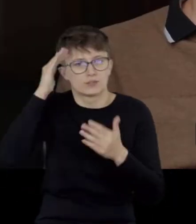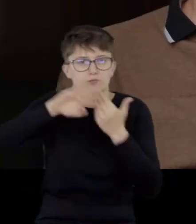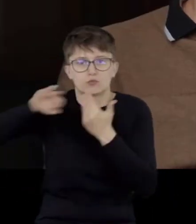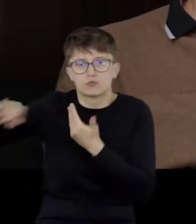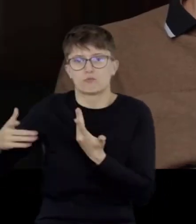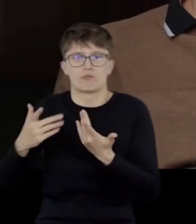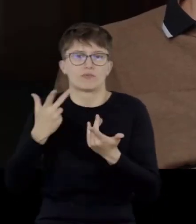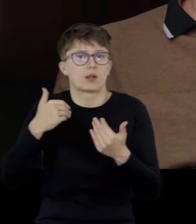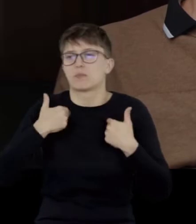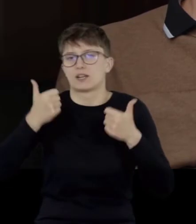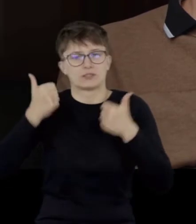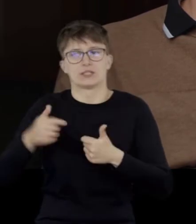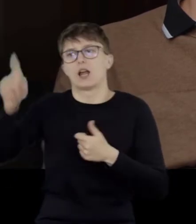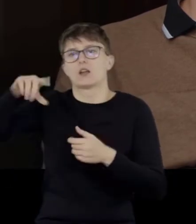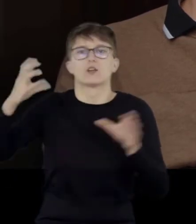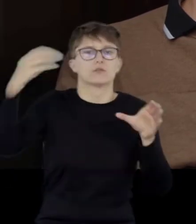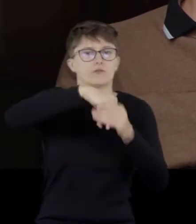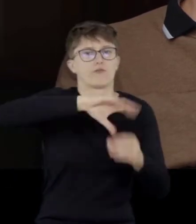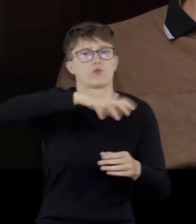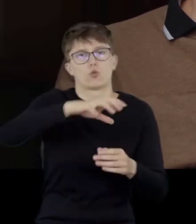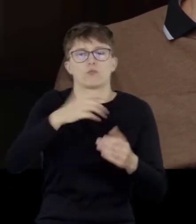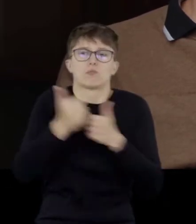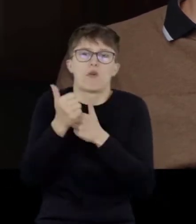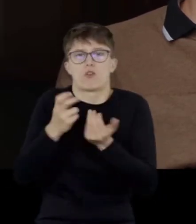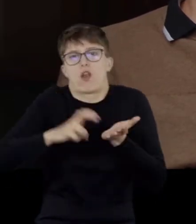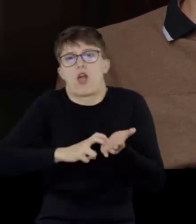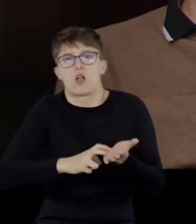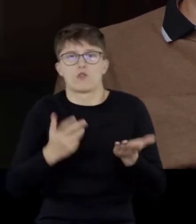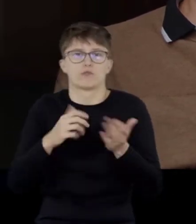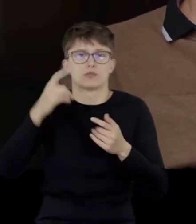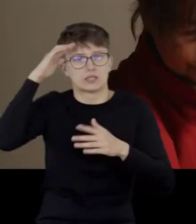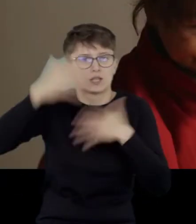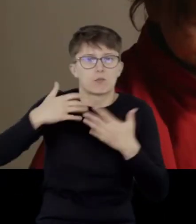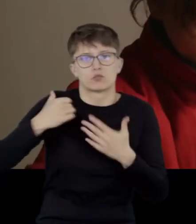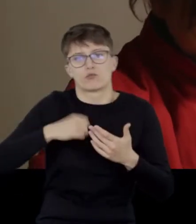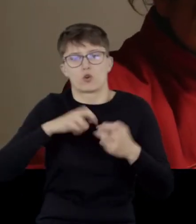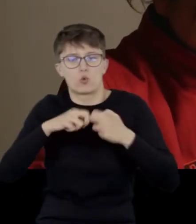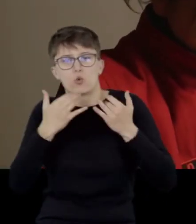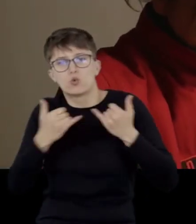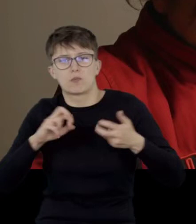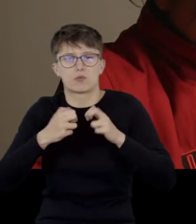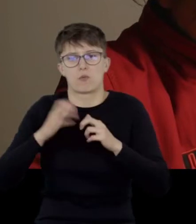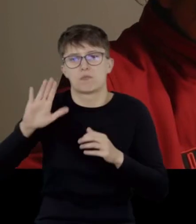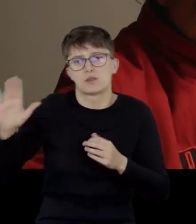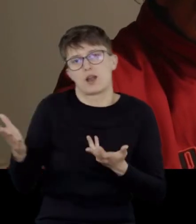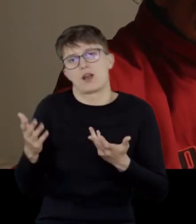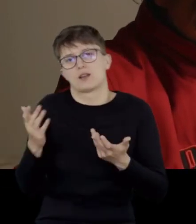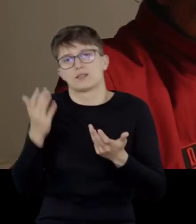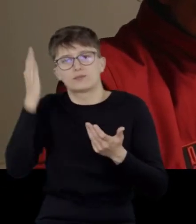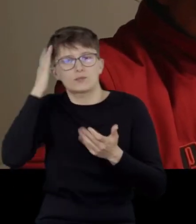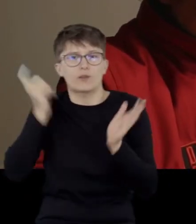indywidualnej. Nie były w stanie pracować w grupie z powodu jakichś lęków, z powodu swoich zaburzeń, miały różne